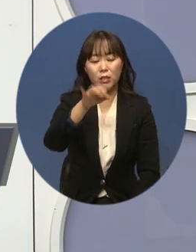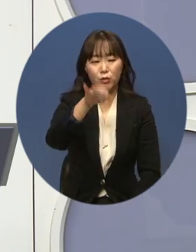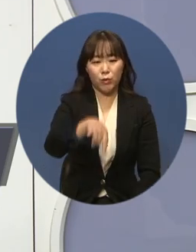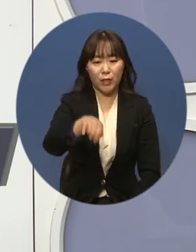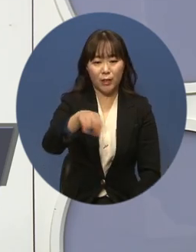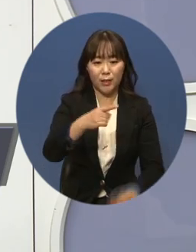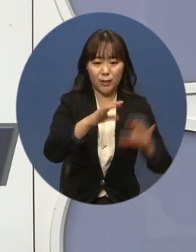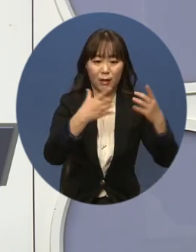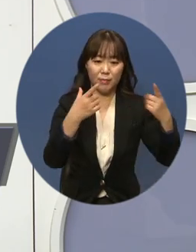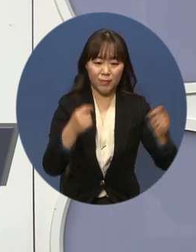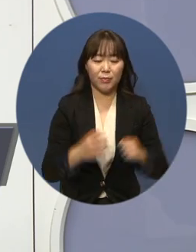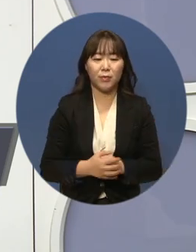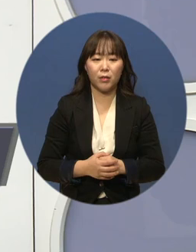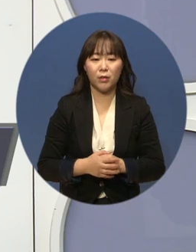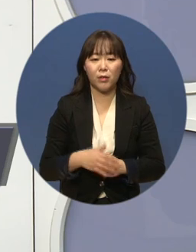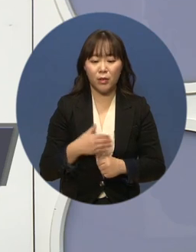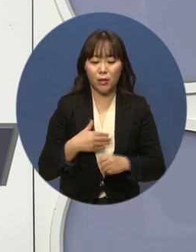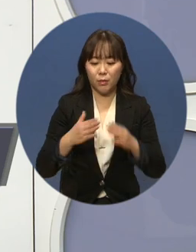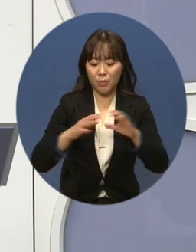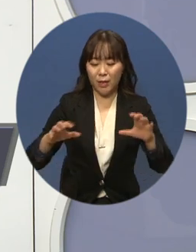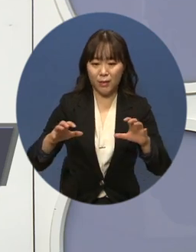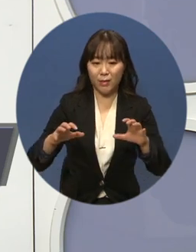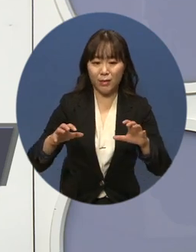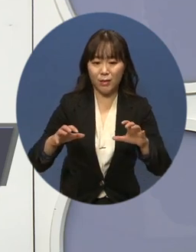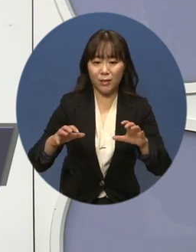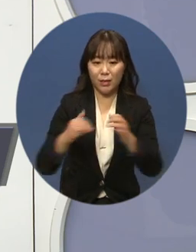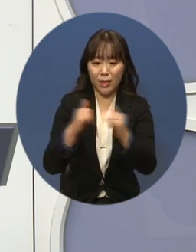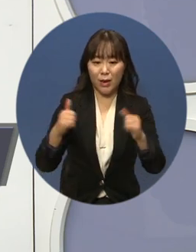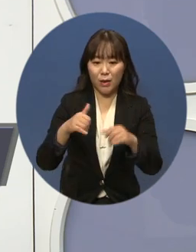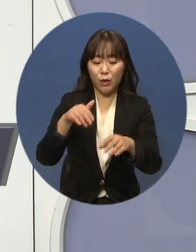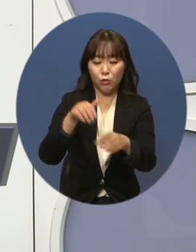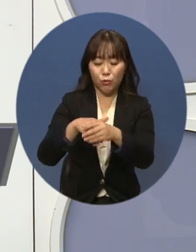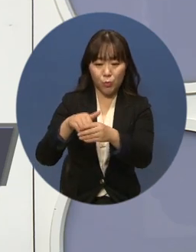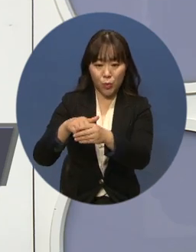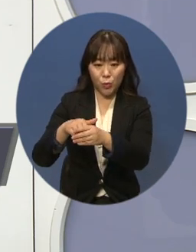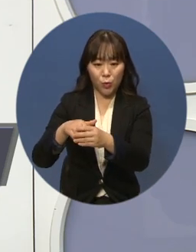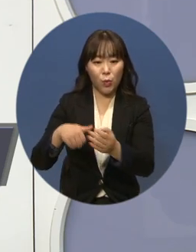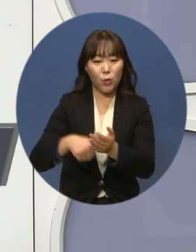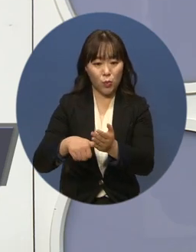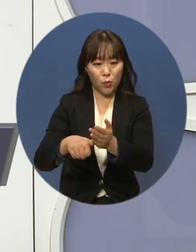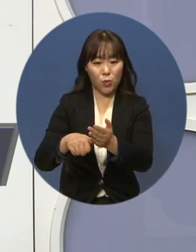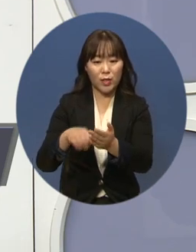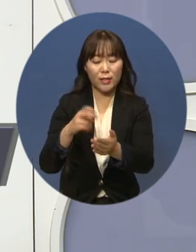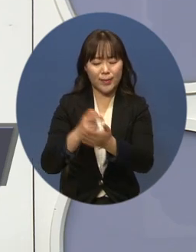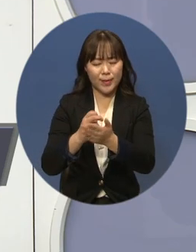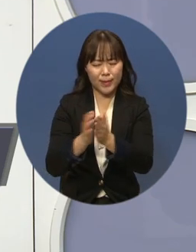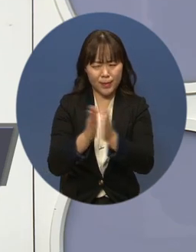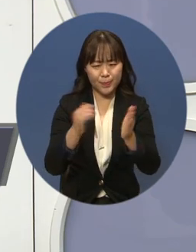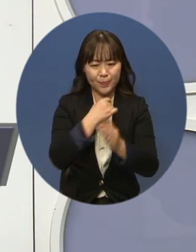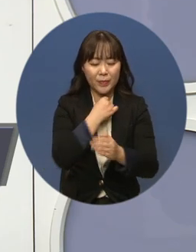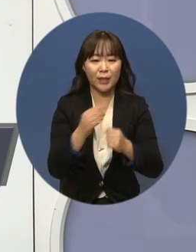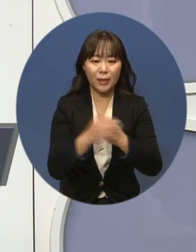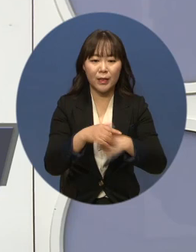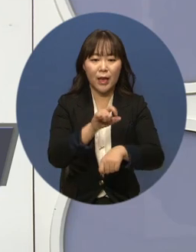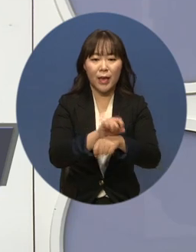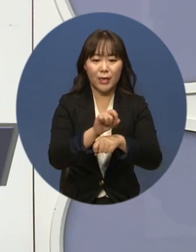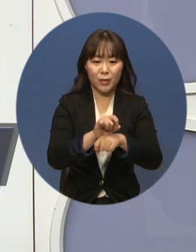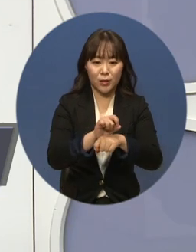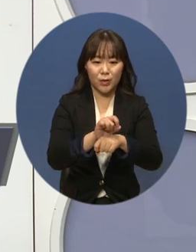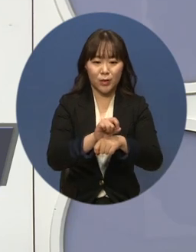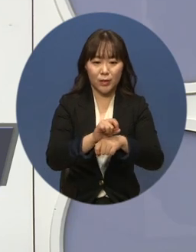그래서 저는 주민투표제를 반드시 도입하겠다는 생각을 강하게 갖고 있어서 제가 행정자치부 장관에